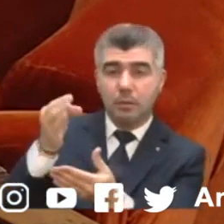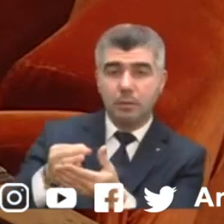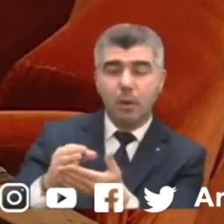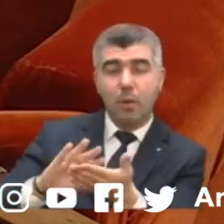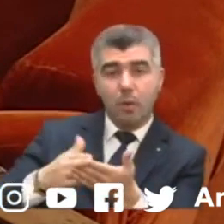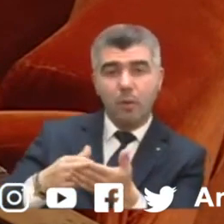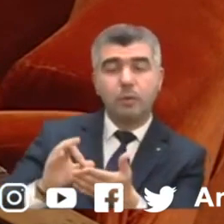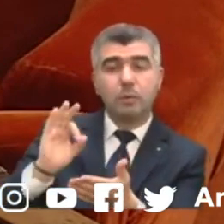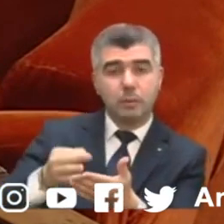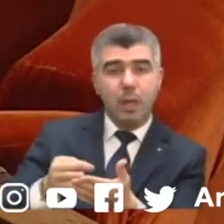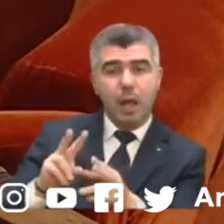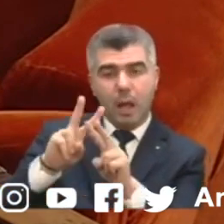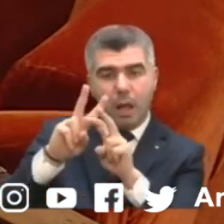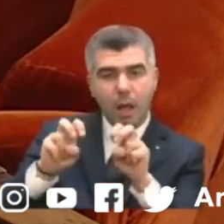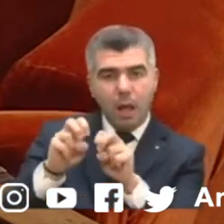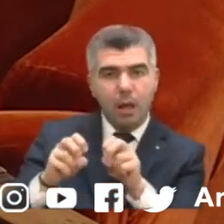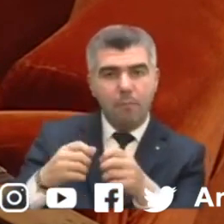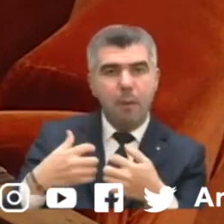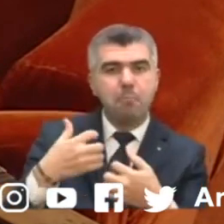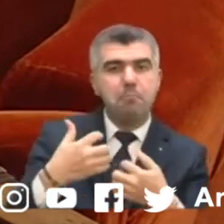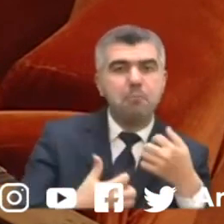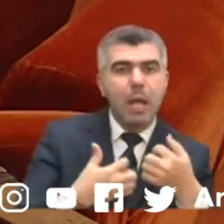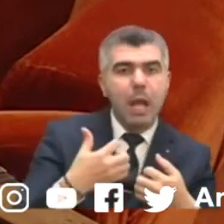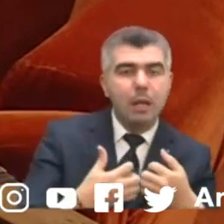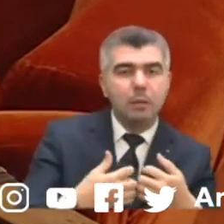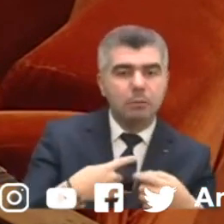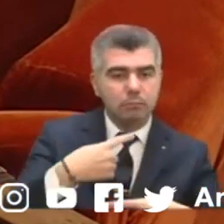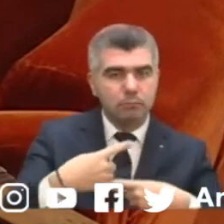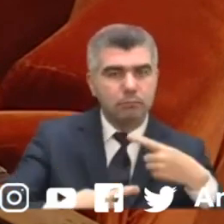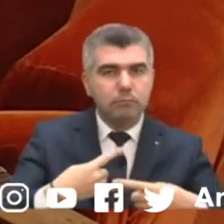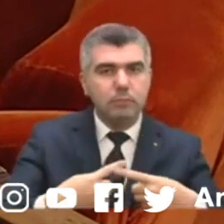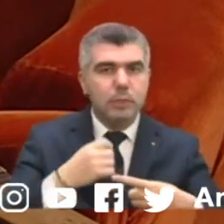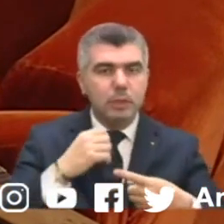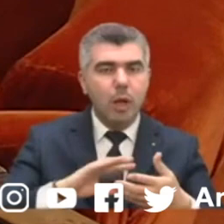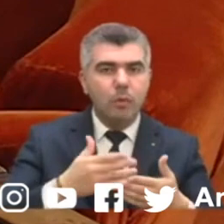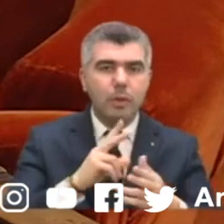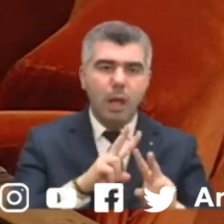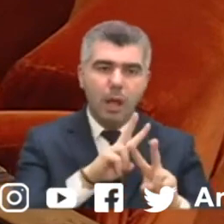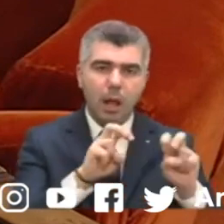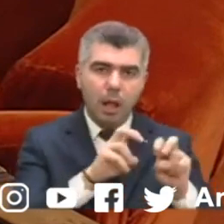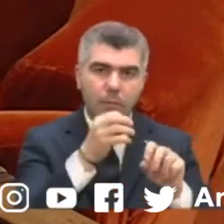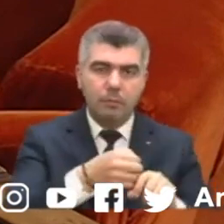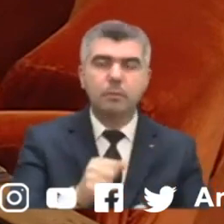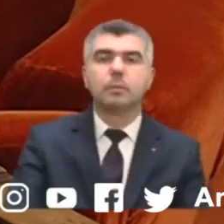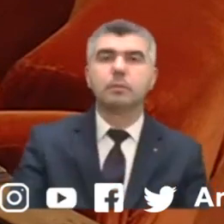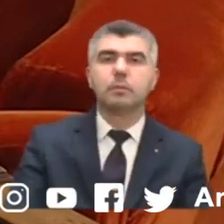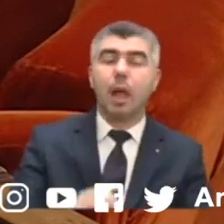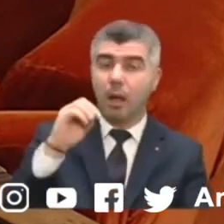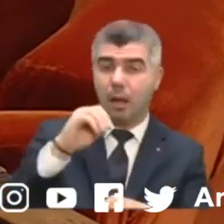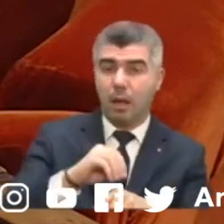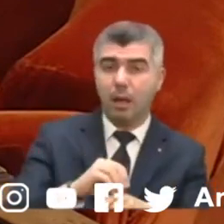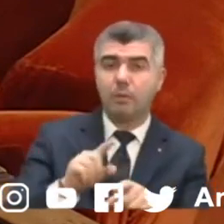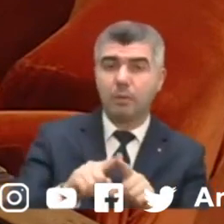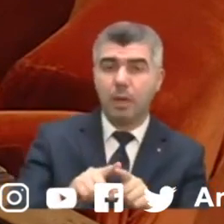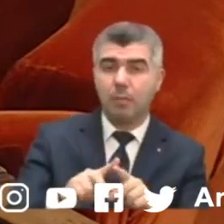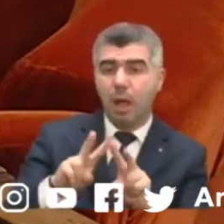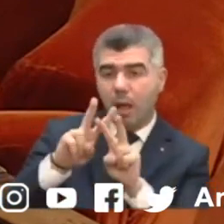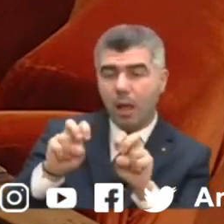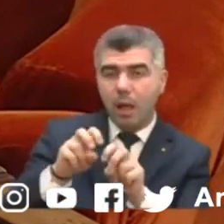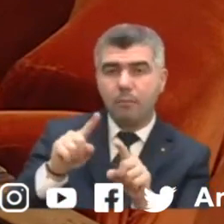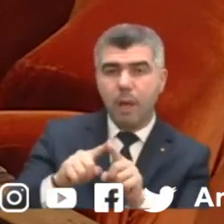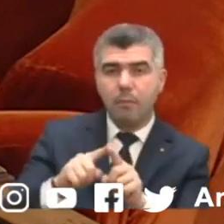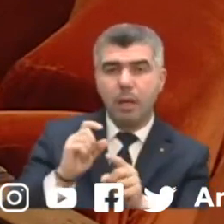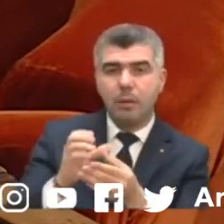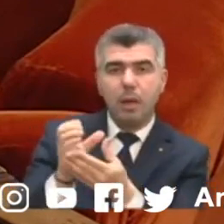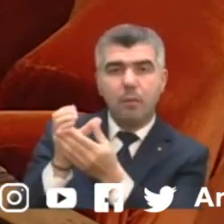العرض إلى مراقبة الحالة الميكانيكا من طرف المصالح المختصة. وموازاة مع ذلك تيتم تعزيز وتشديد عملية المراقبة على